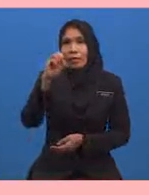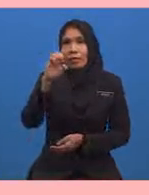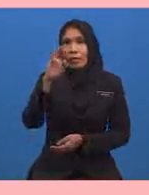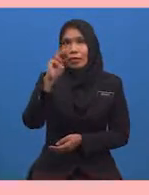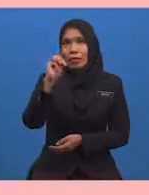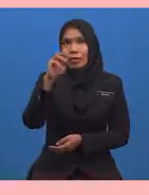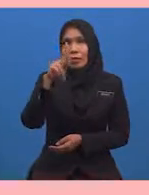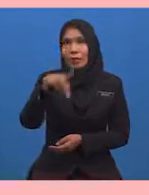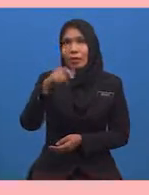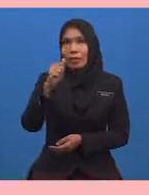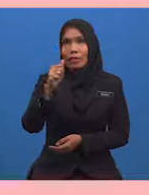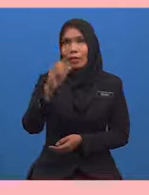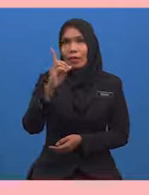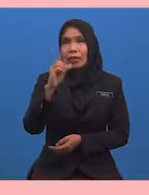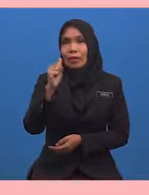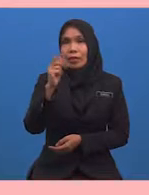Thailand.